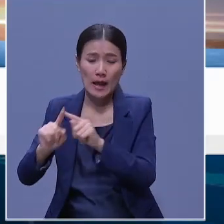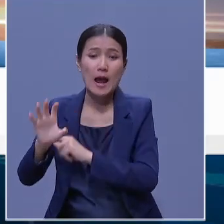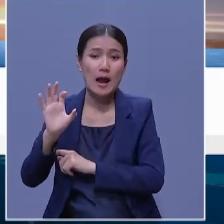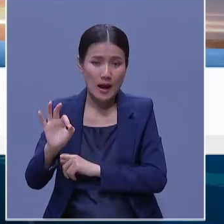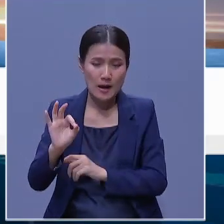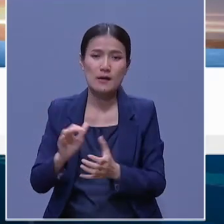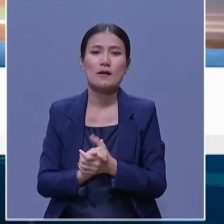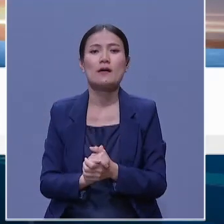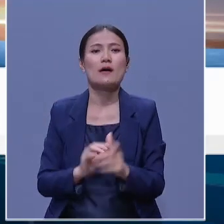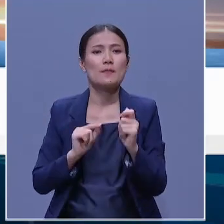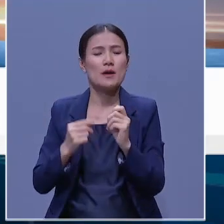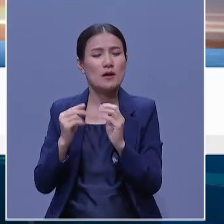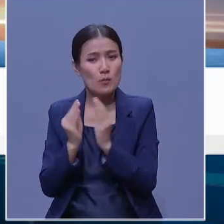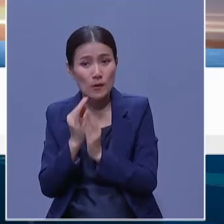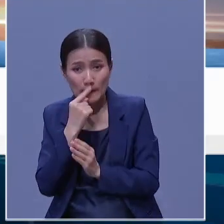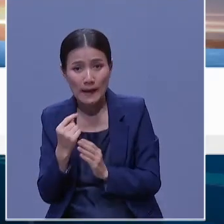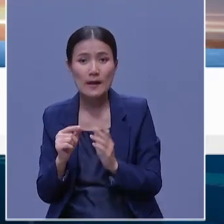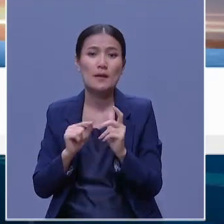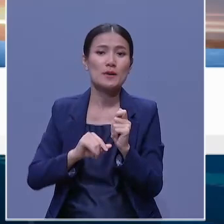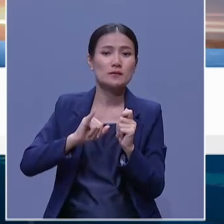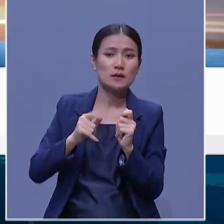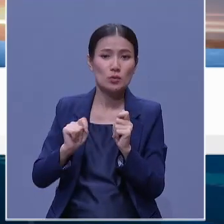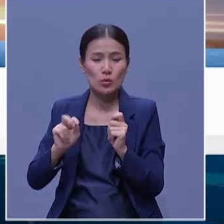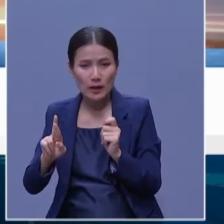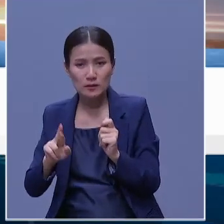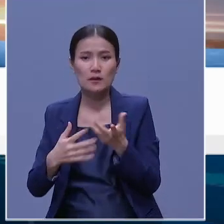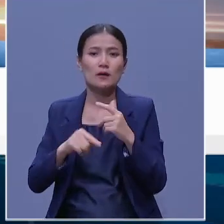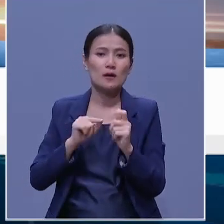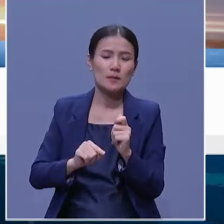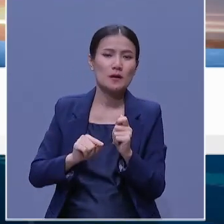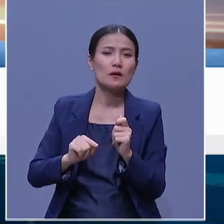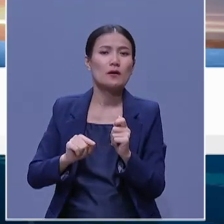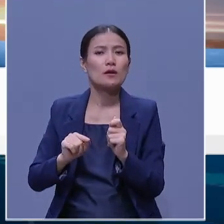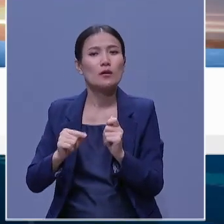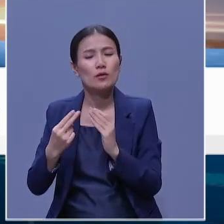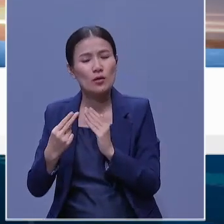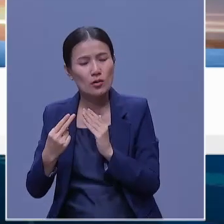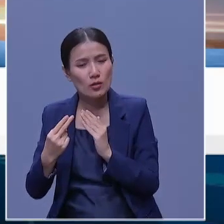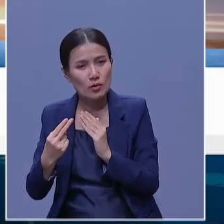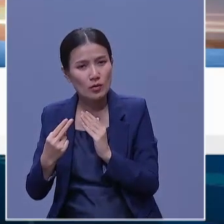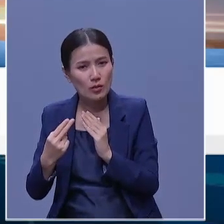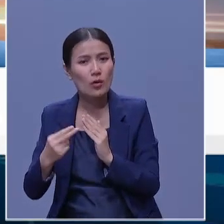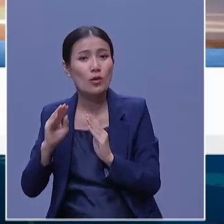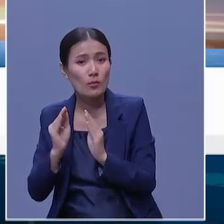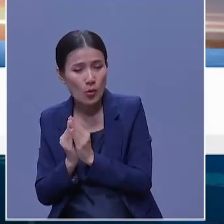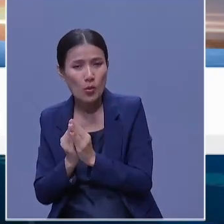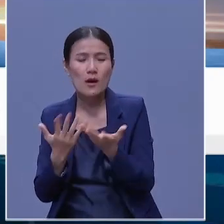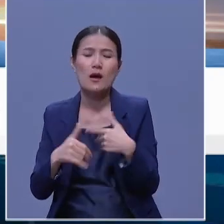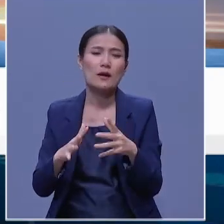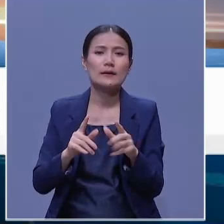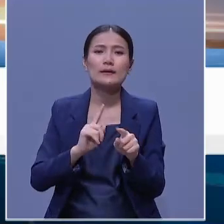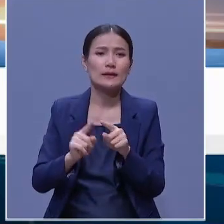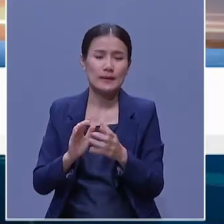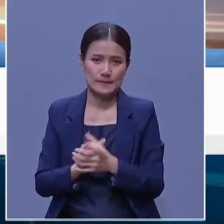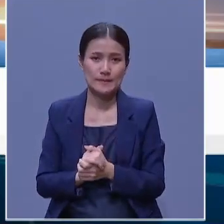ค์อำเภอหนองบัวแดงอำเภอจตุรัสอำเภอหนองบัวระเวอำเภอคอนสารอำเภอพักดีชุมพลและอำ